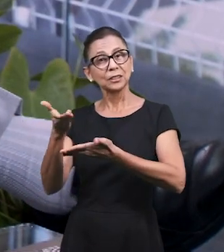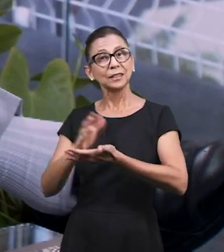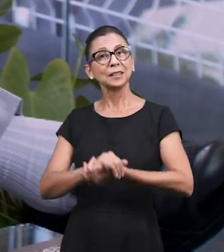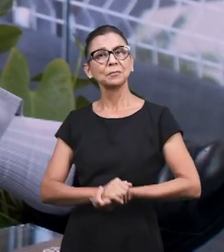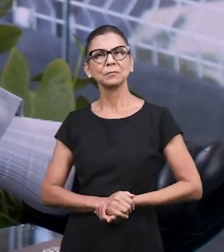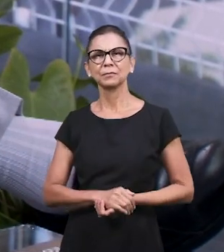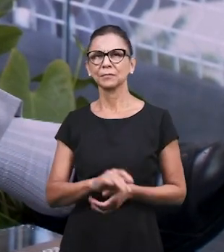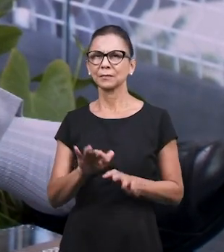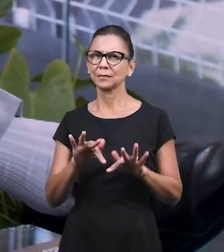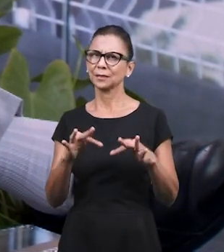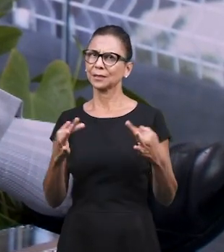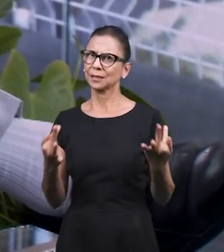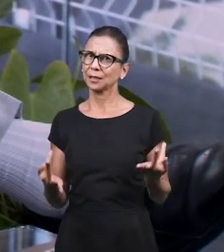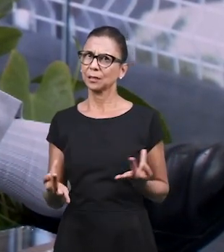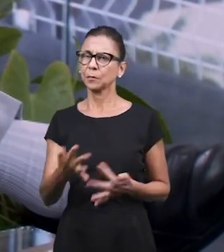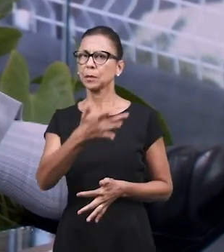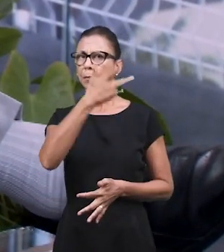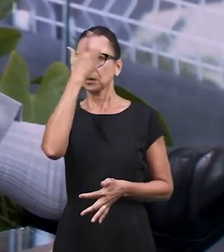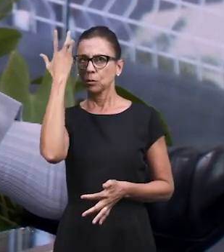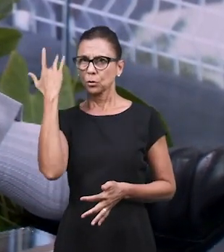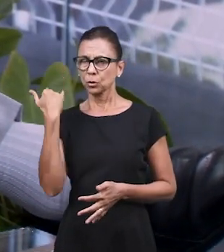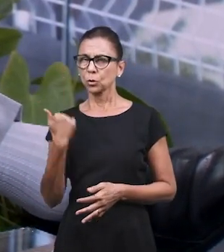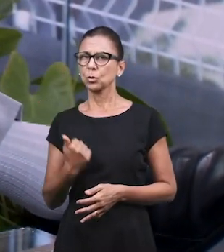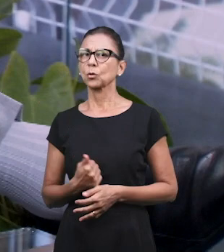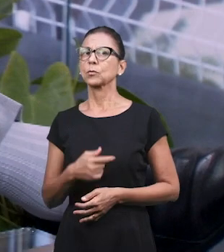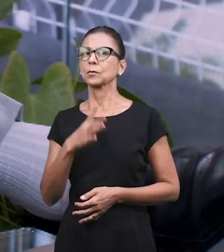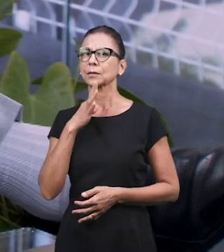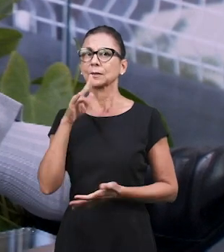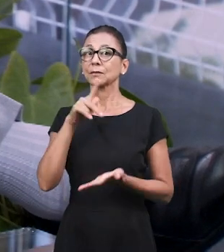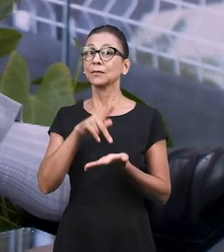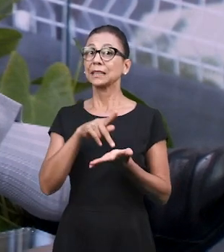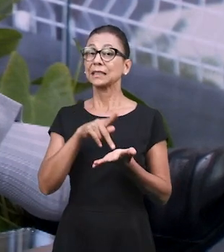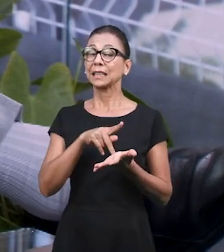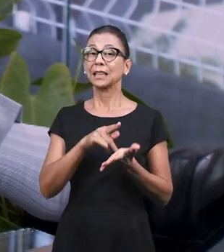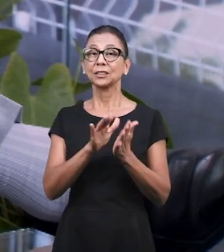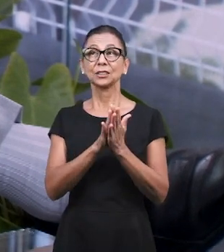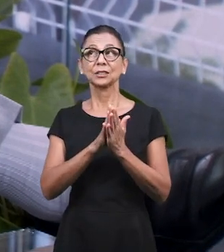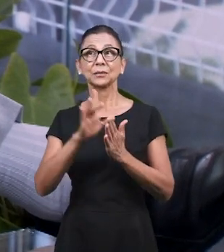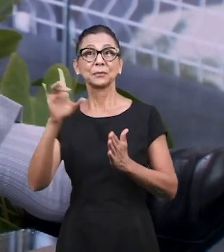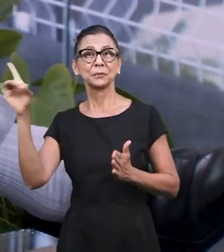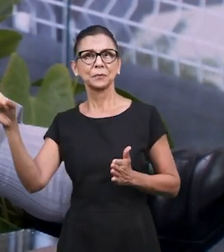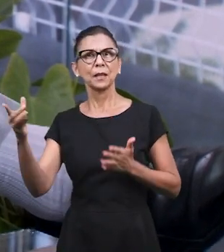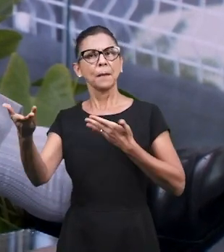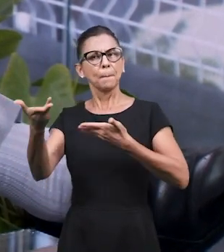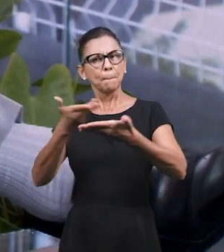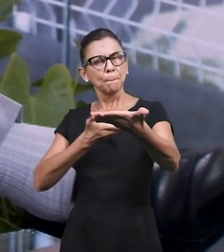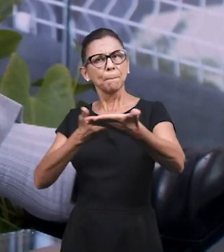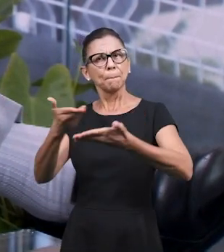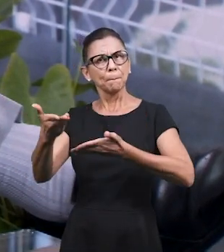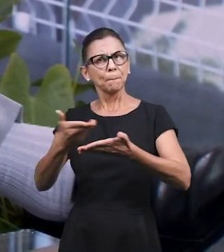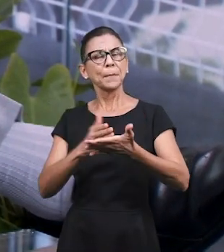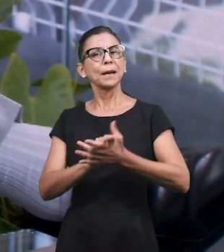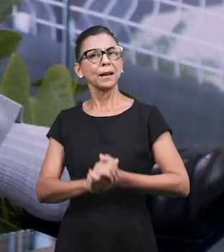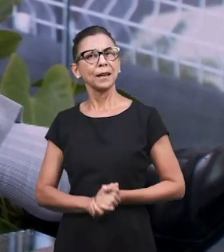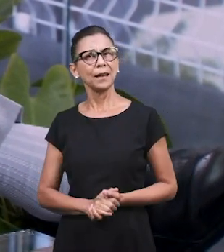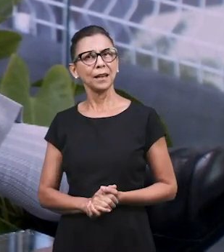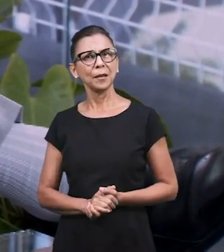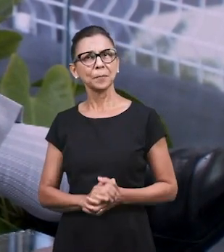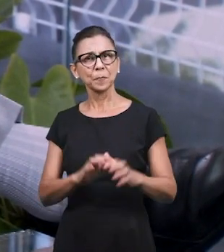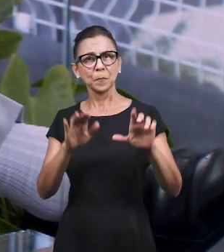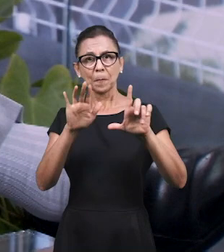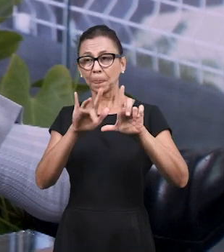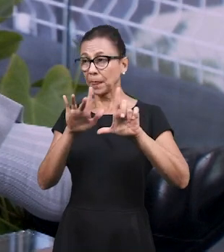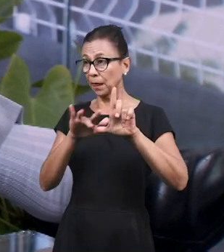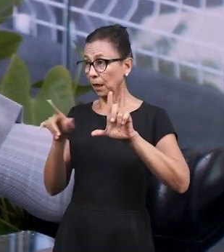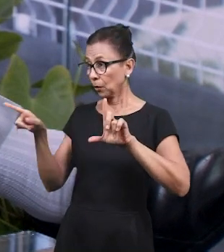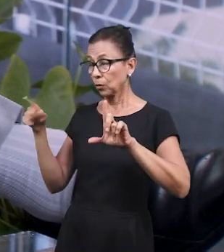bas, choisir le moyen avec lequel vous allez partager. C'est simple et cela mènera beaucoup à connaître la vérité de la parole de Dieu.